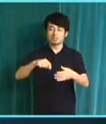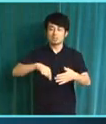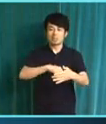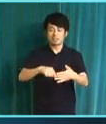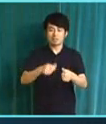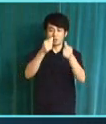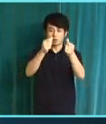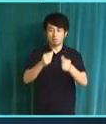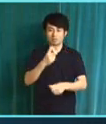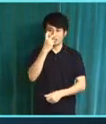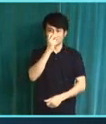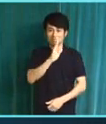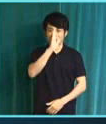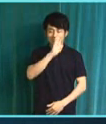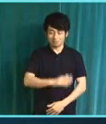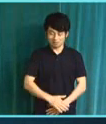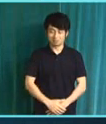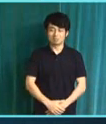覧ください。